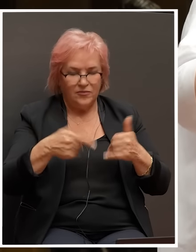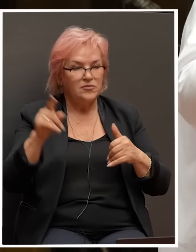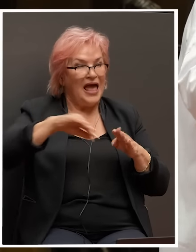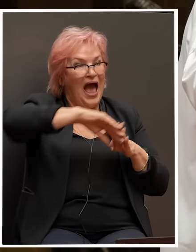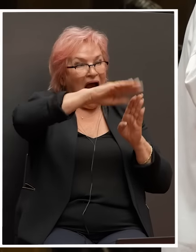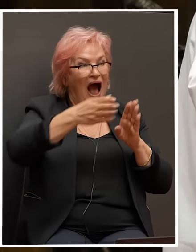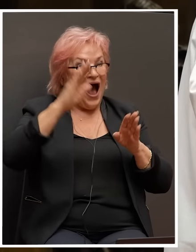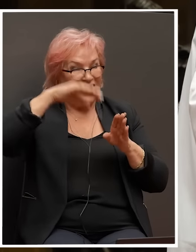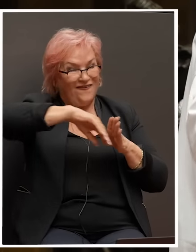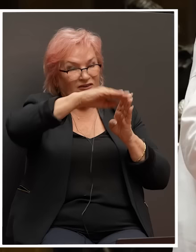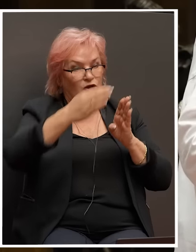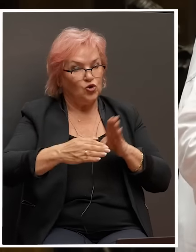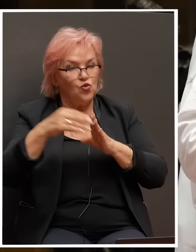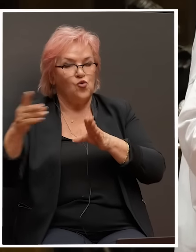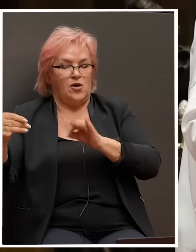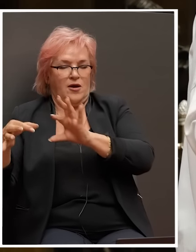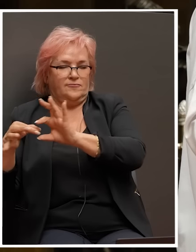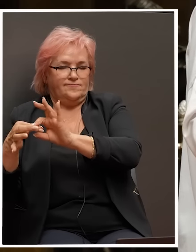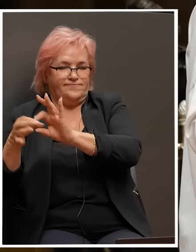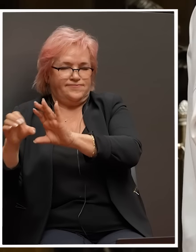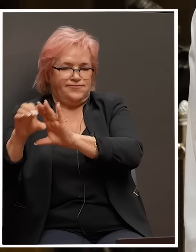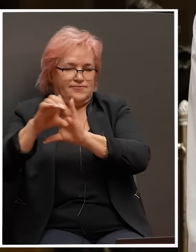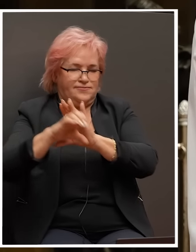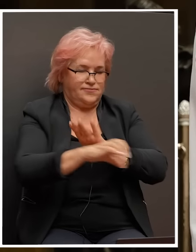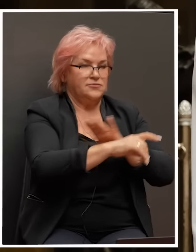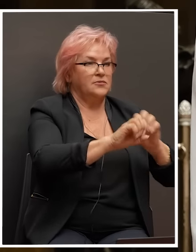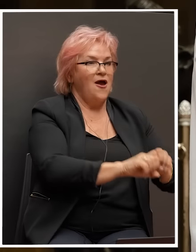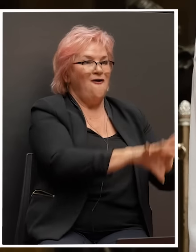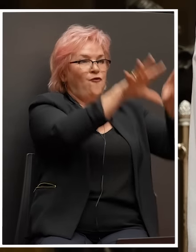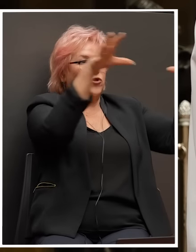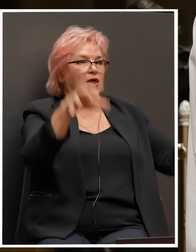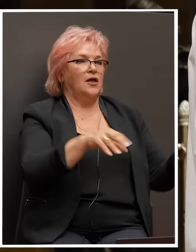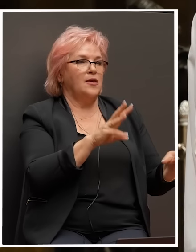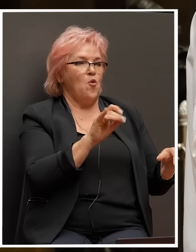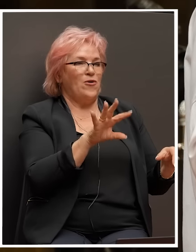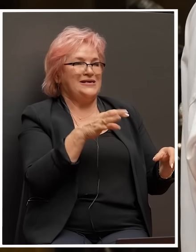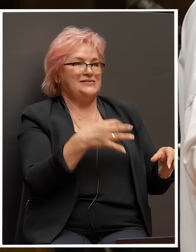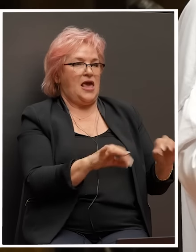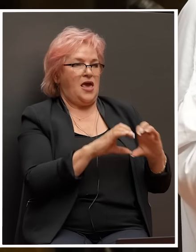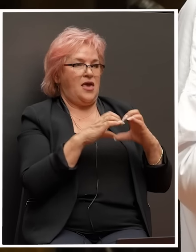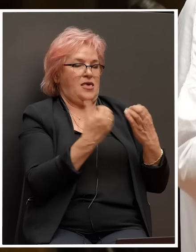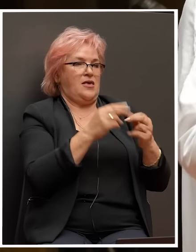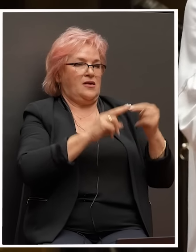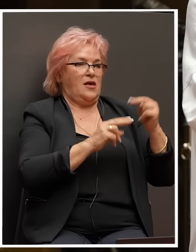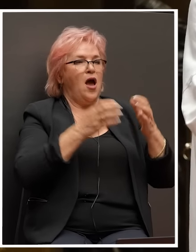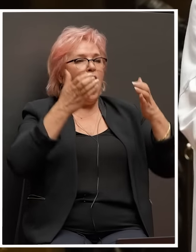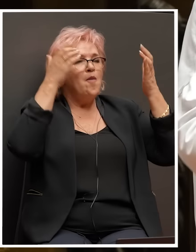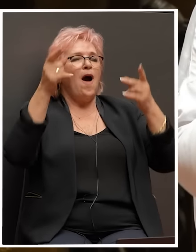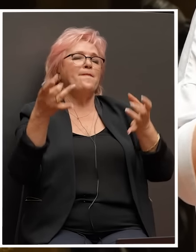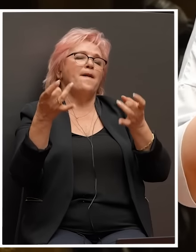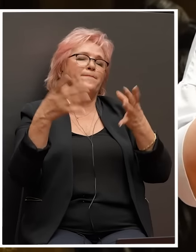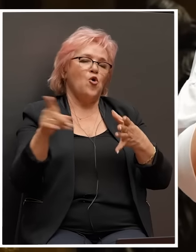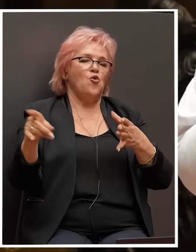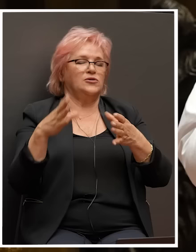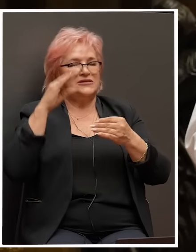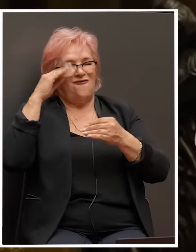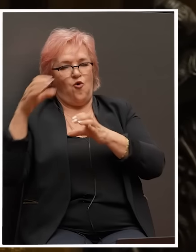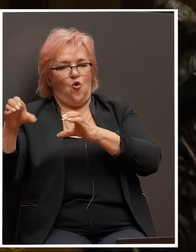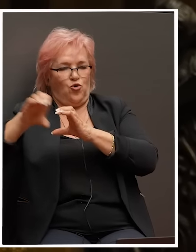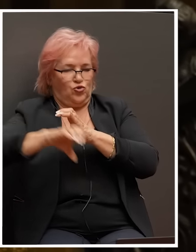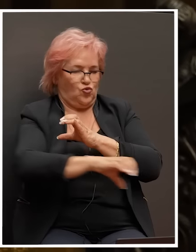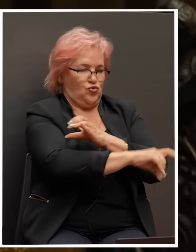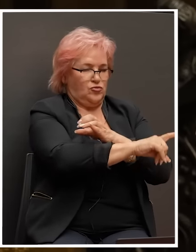акведук он приводит на Исквилин и заканчивает его фонтаном Моисея. Важно, что папа не просто привел воду